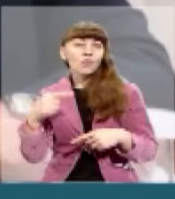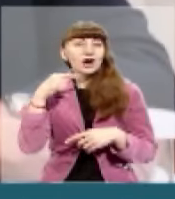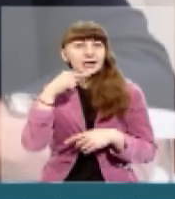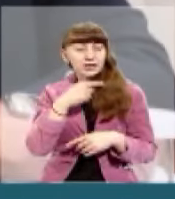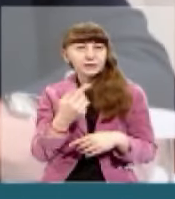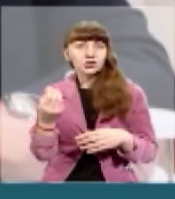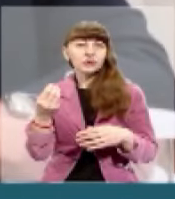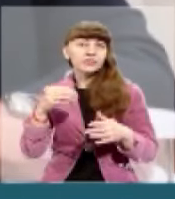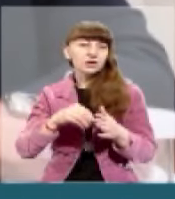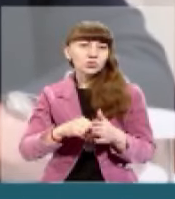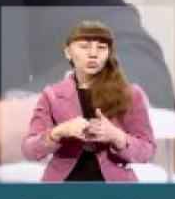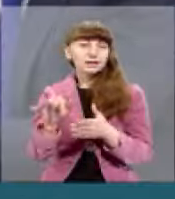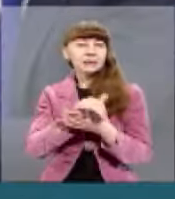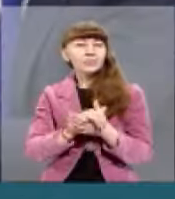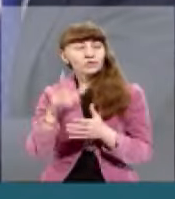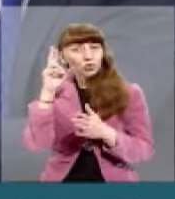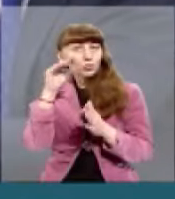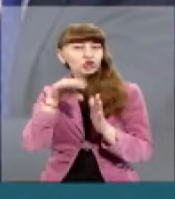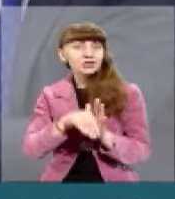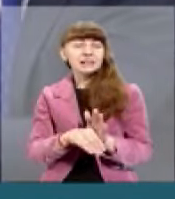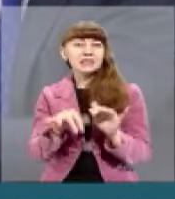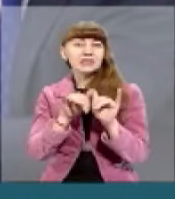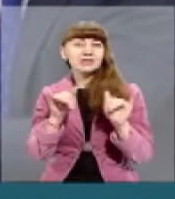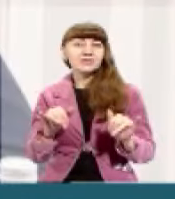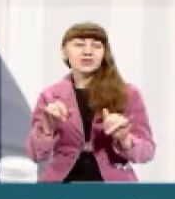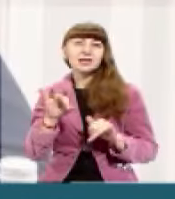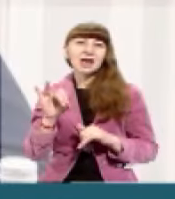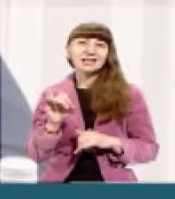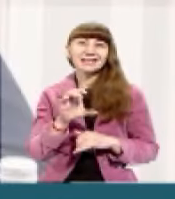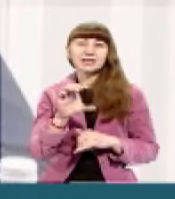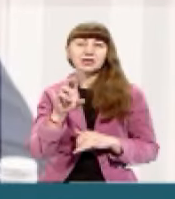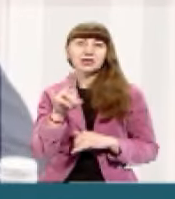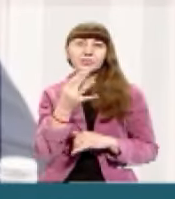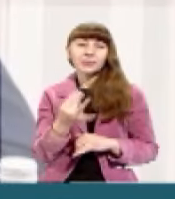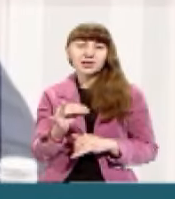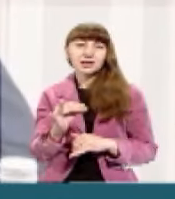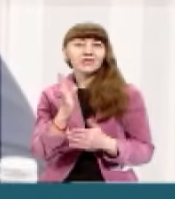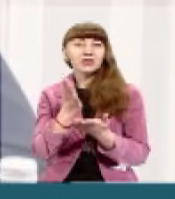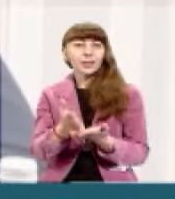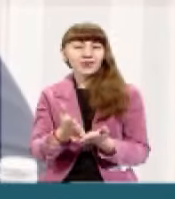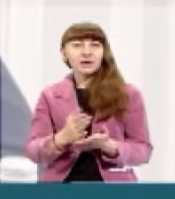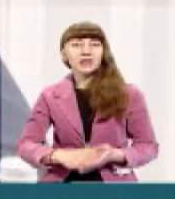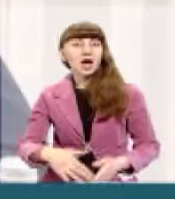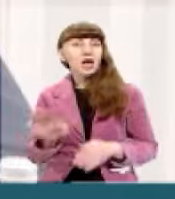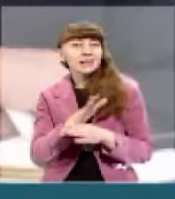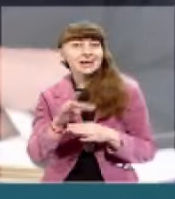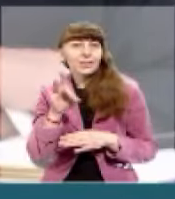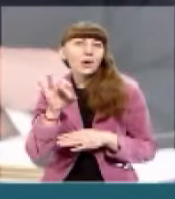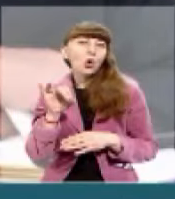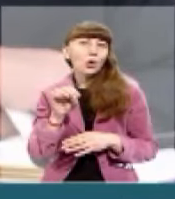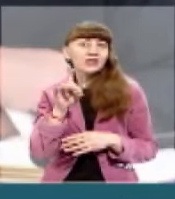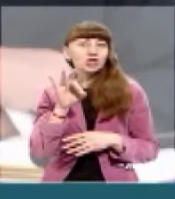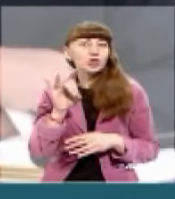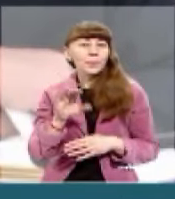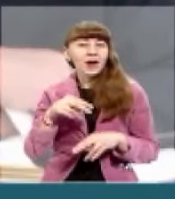торгово-экономического инвестиционного сотрудничества, в том числе развития транскаспийского международного транспортного маршрута. Отдельно Маулен Ашимбаев